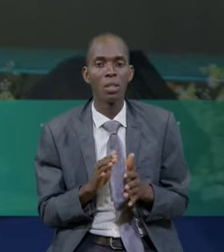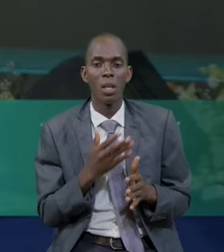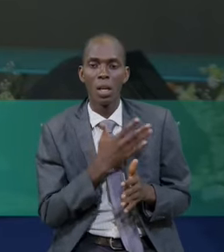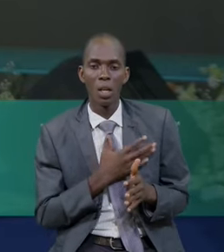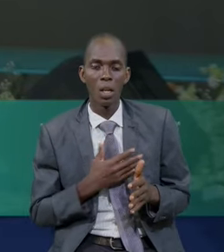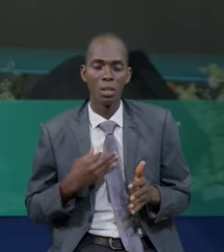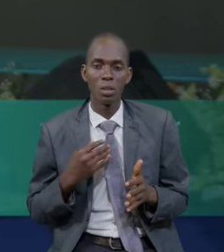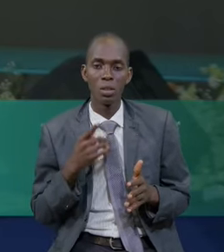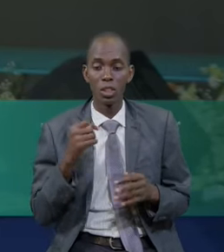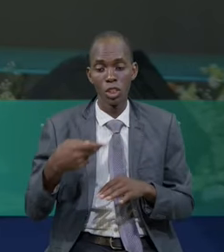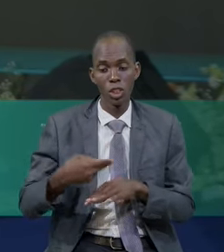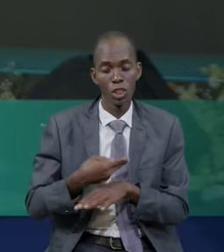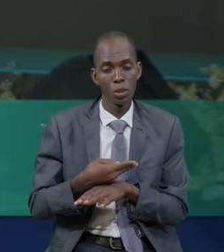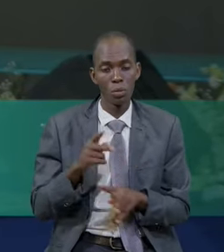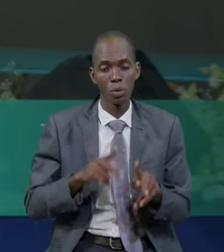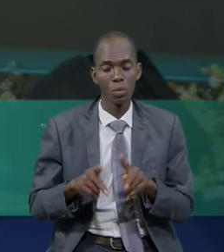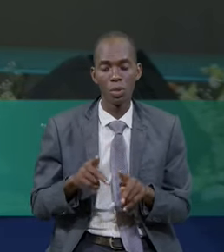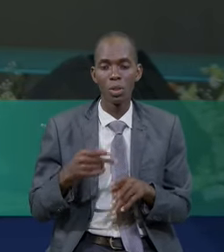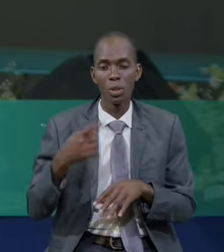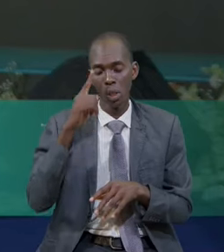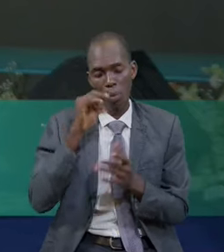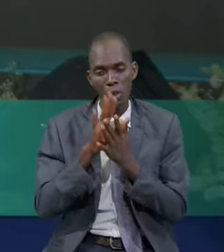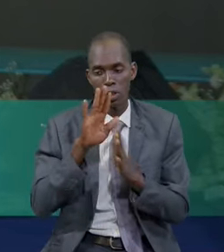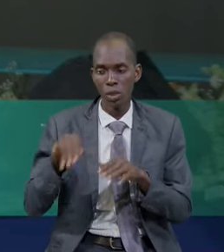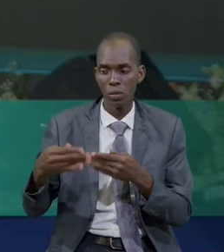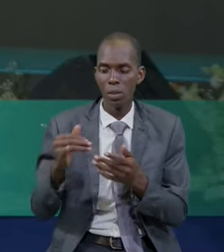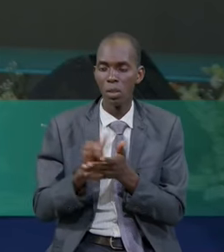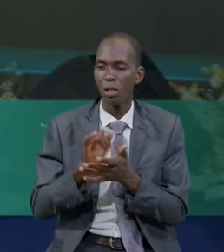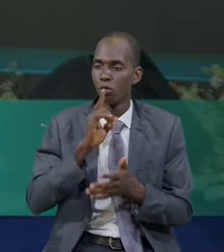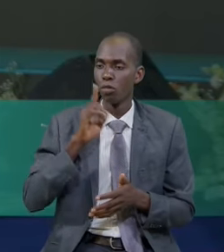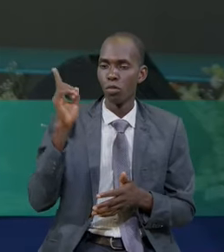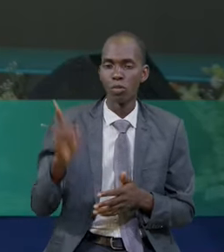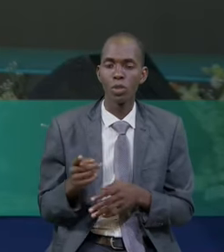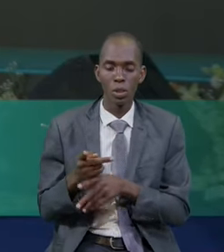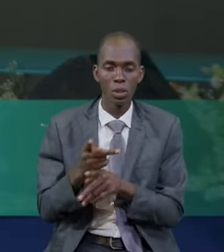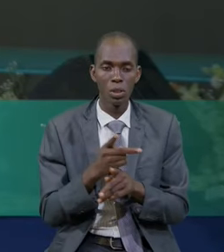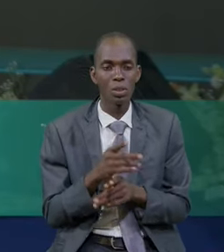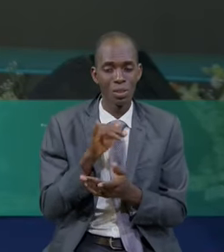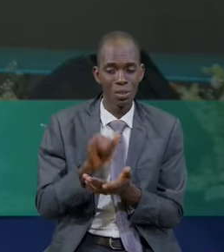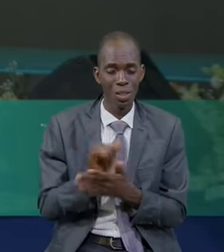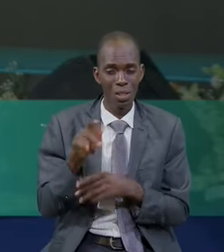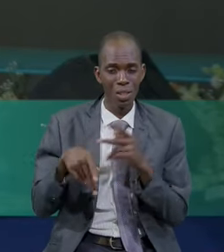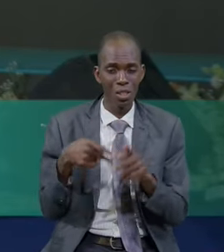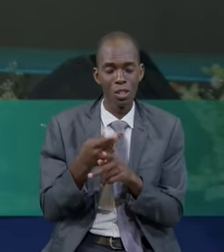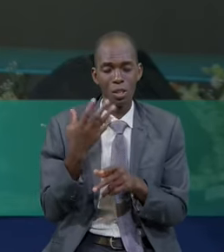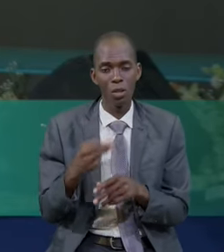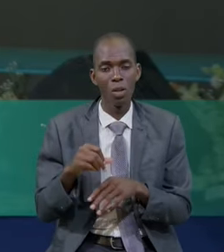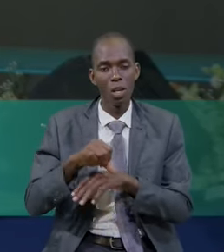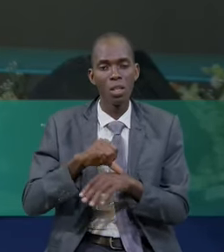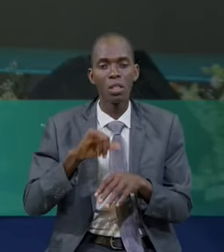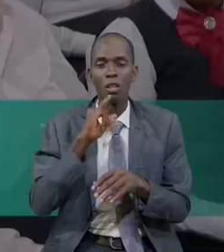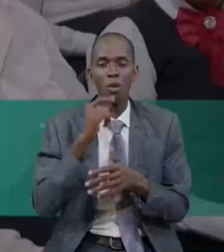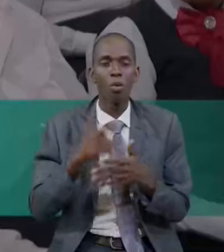sécurité, délivrées dans le Seigneur. Et ça, c'est l'onction qui transforme la vie des gens.